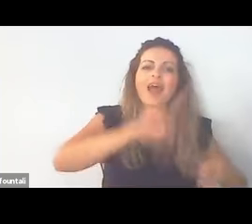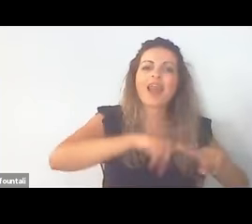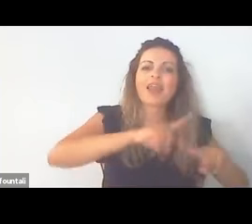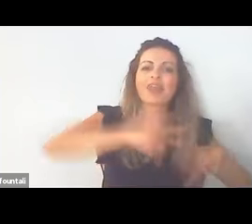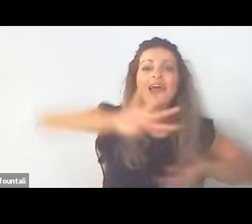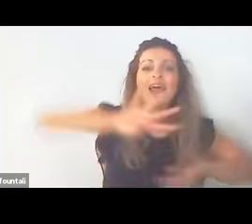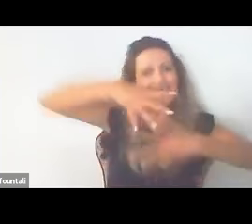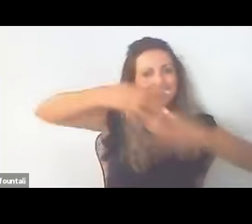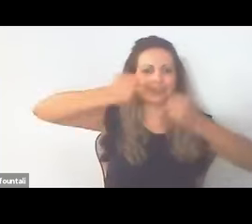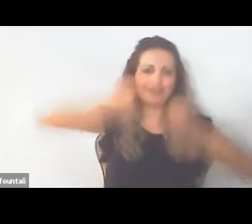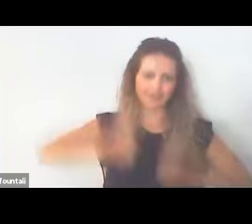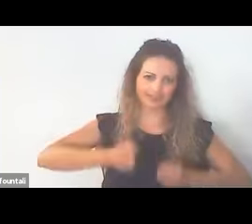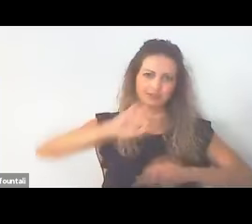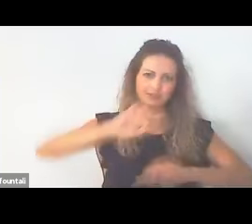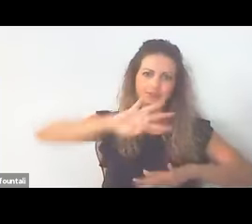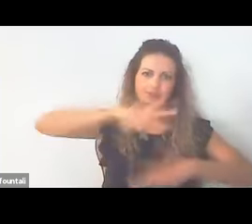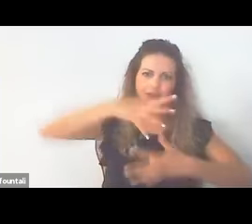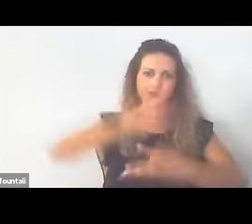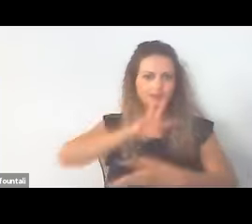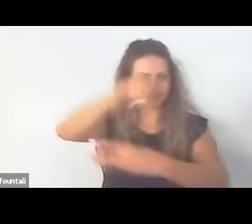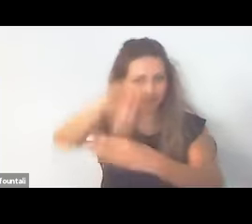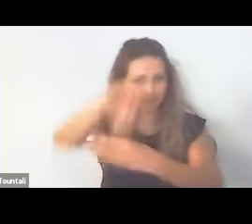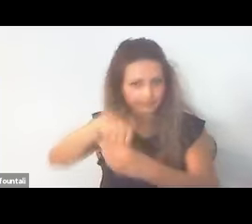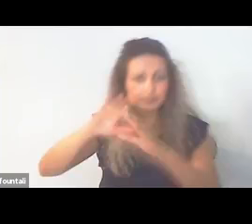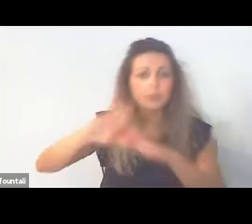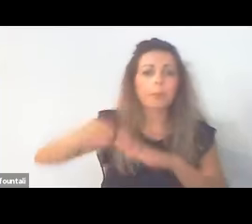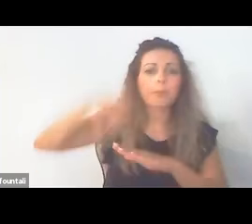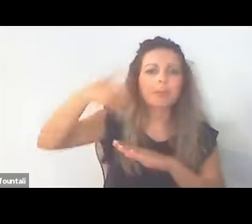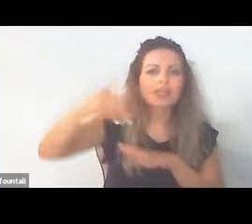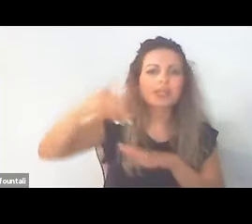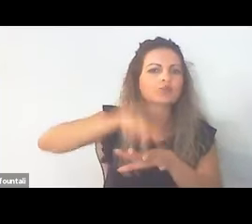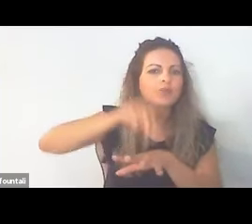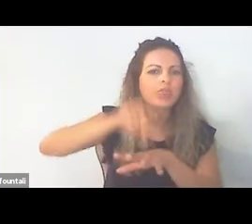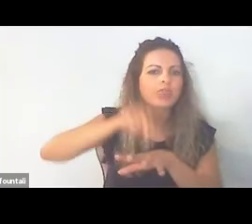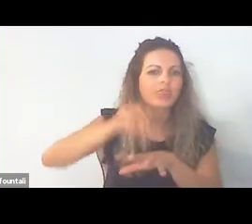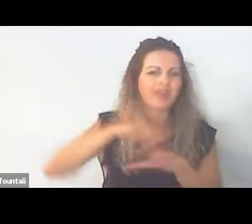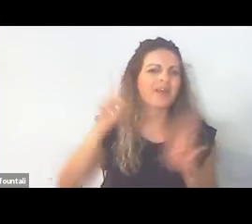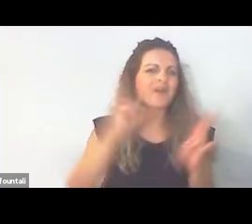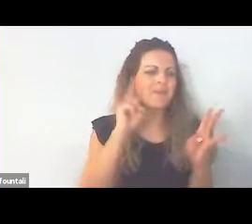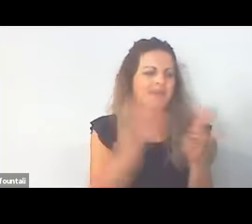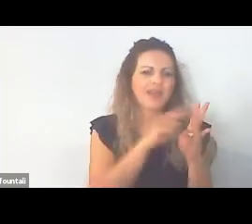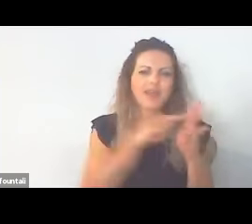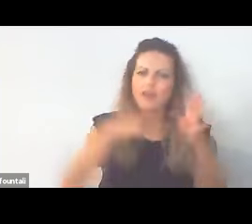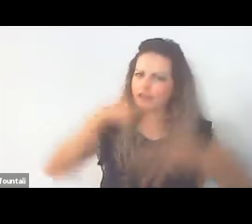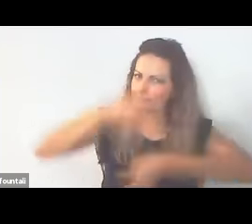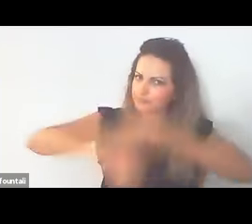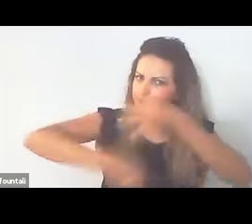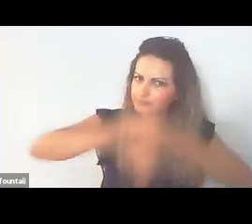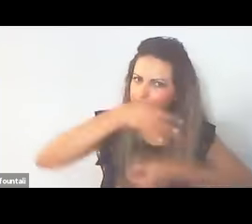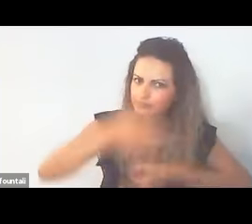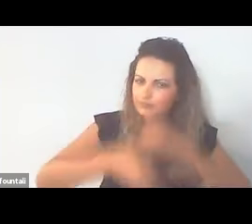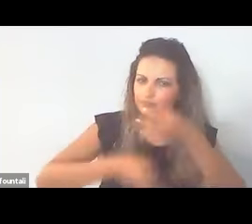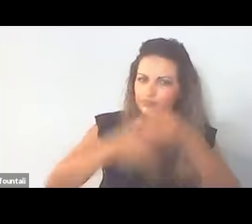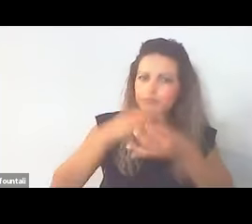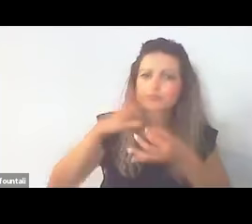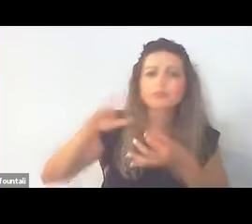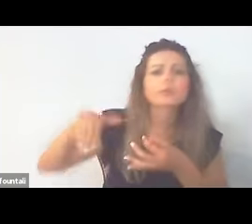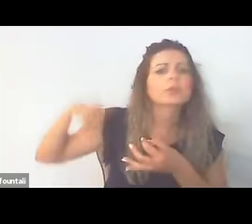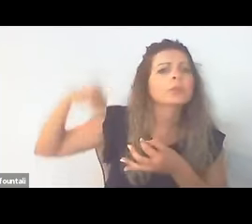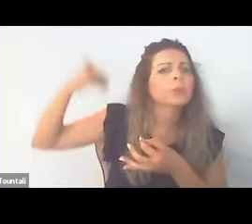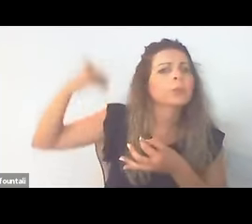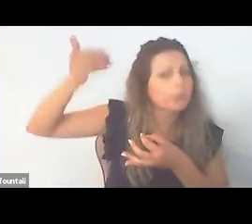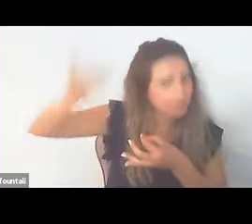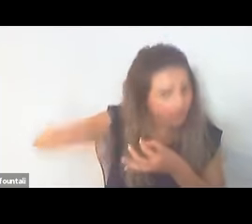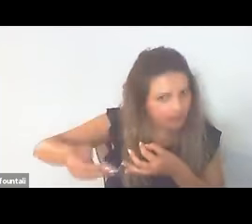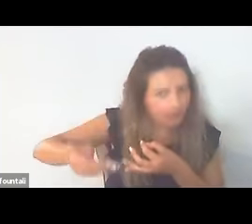ακολουθώντας τη Σουηδία, που θα έχουμε τη δυνατότητα να ακούσουμε και την Καταρίνα στη συνέχεια για τη δική τους ματιά, και στη συνέχεια αυτή τη